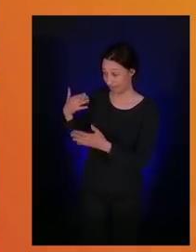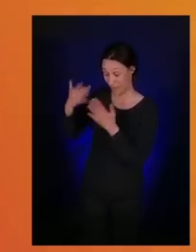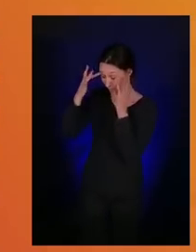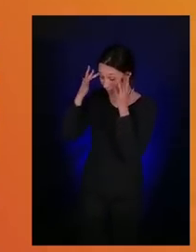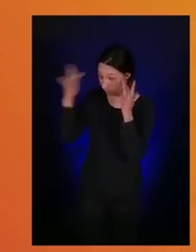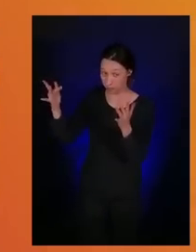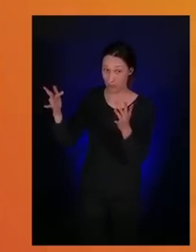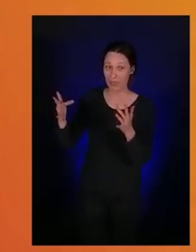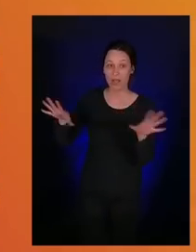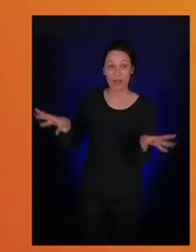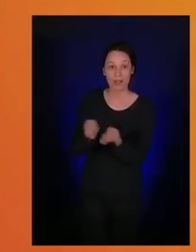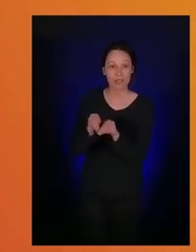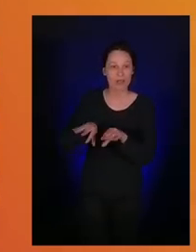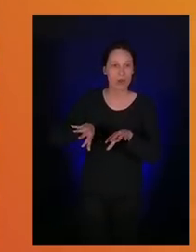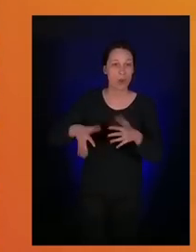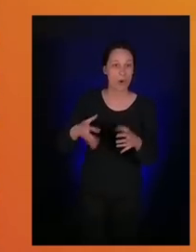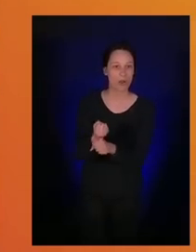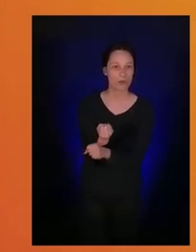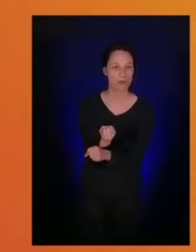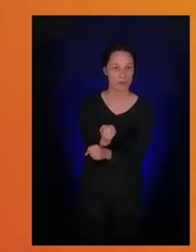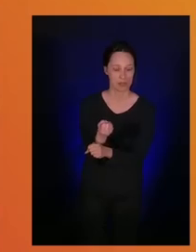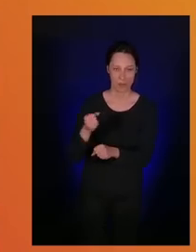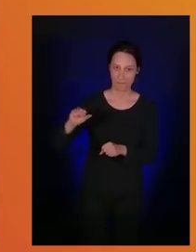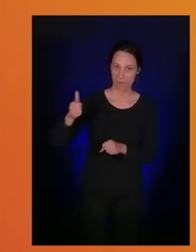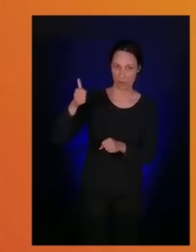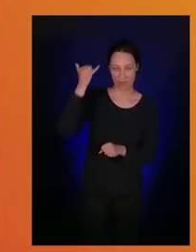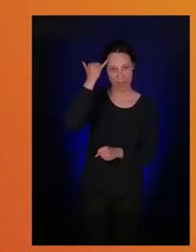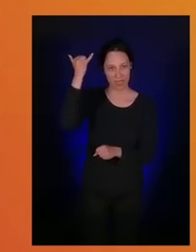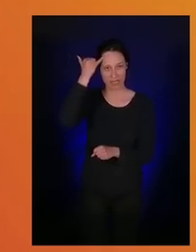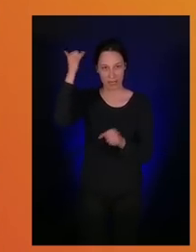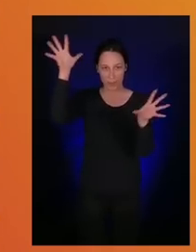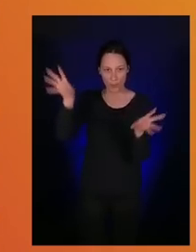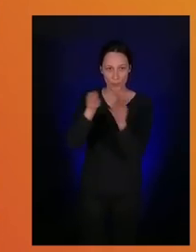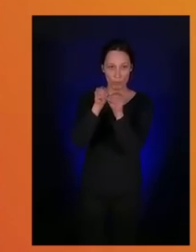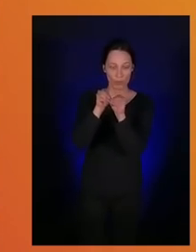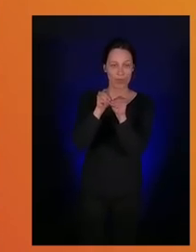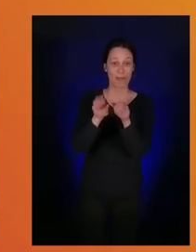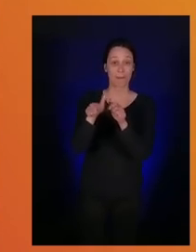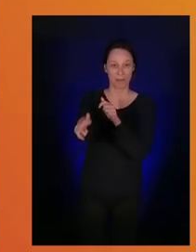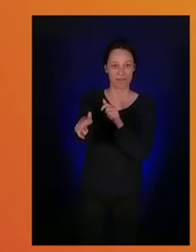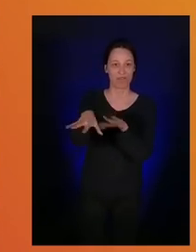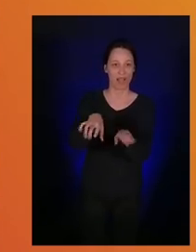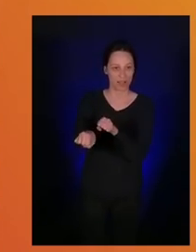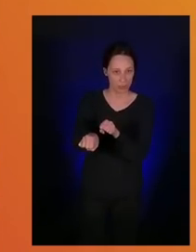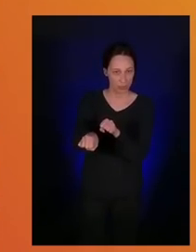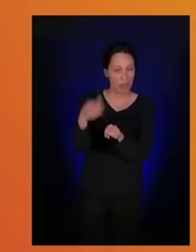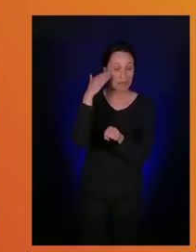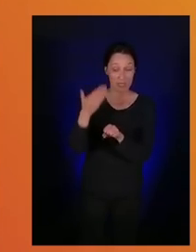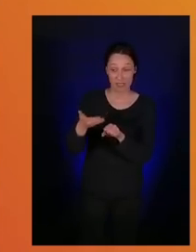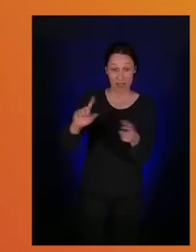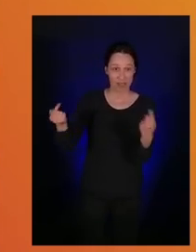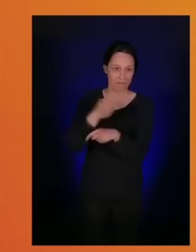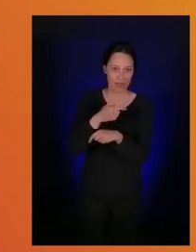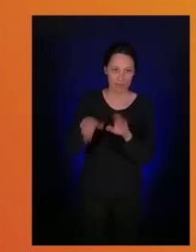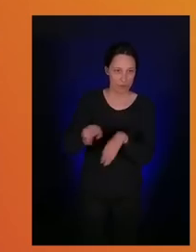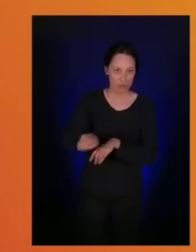qu'un rapprochement réussi se construit d'abord dans les idées et à la base, sinon la greffe ne prend pas. La même absence de débat démocratique interne